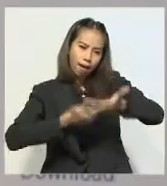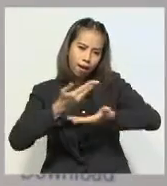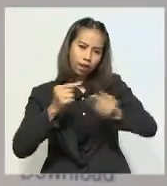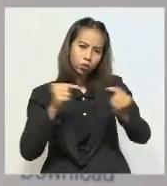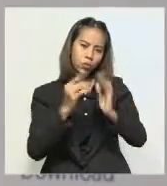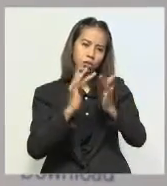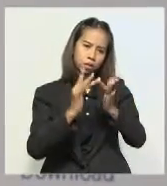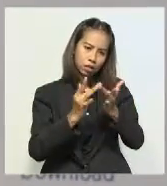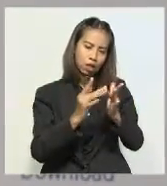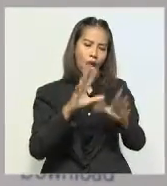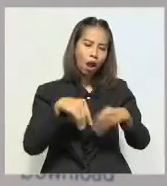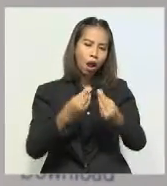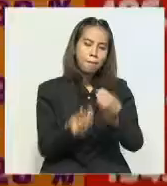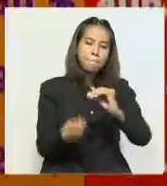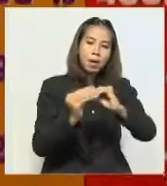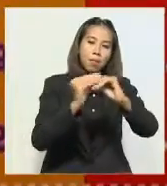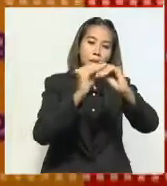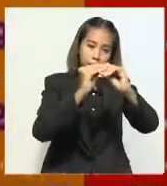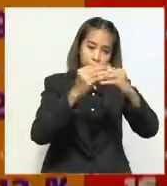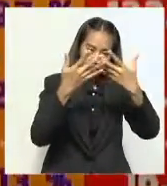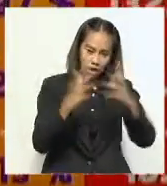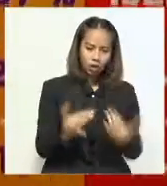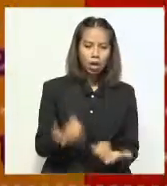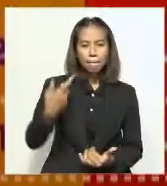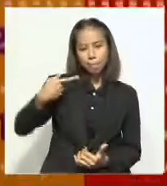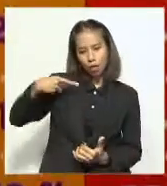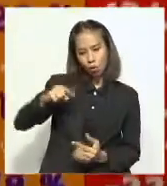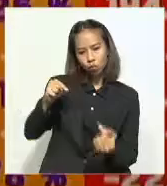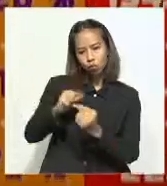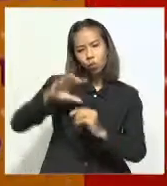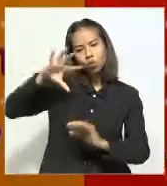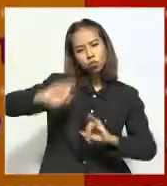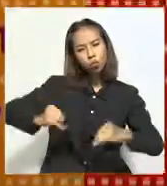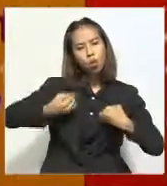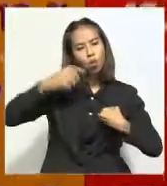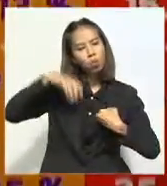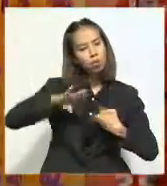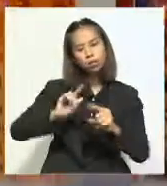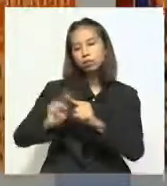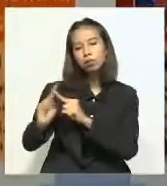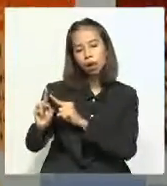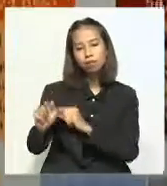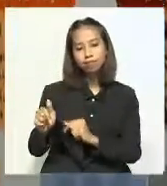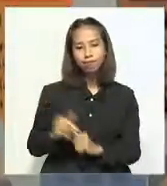คอมเมิร์ซระหว่างกันให้เพิ่มมากขึ้นซึ่งก็จะเป็นประโยชน์ต่อผู้ประกอบการของไทยด้วยค่ะ